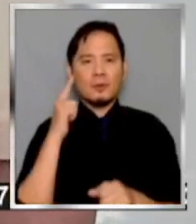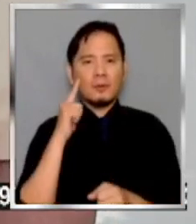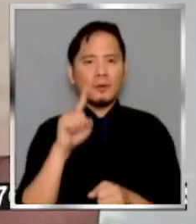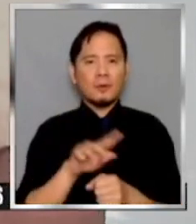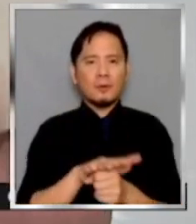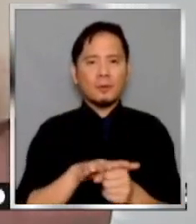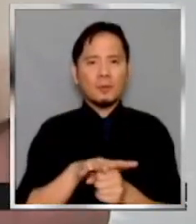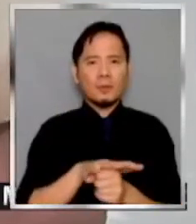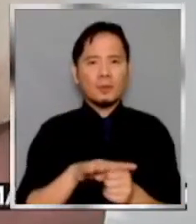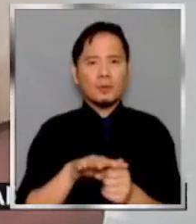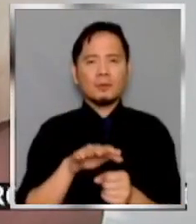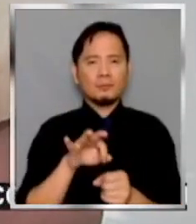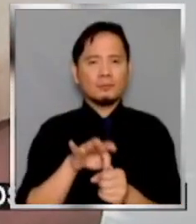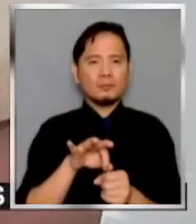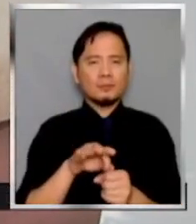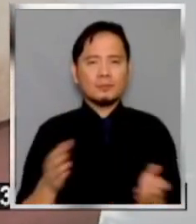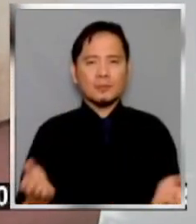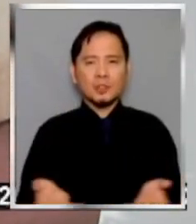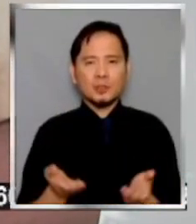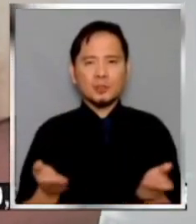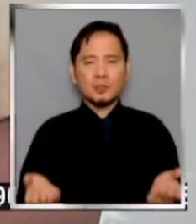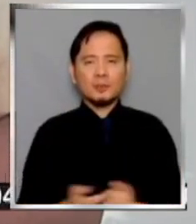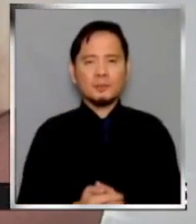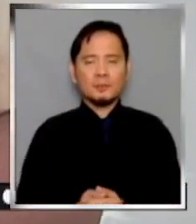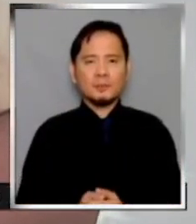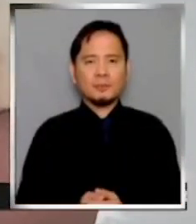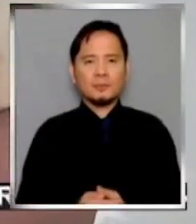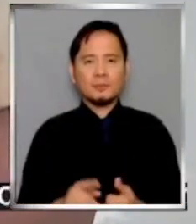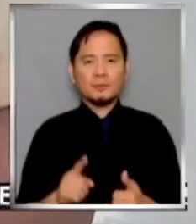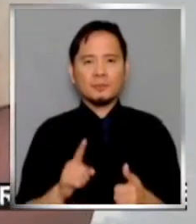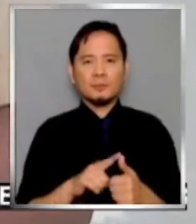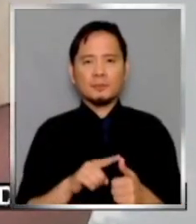Pasig City. Nangunguna si Vico Soto with